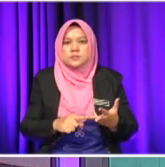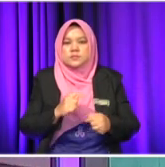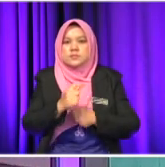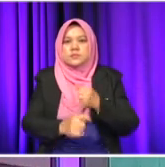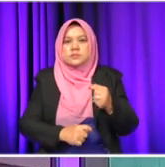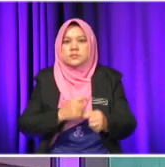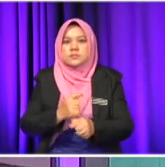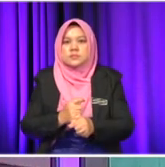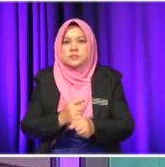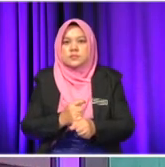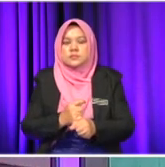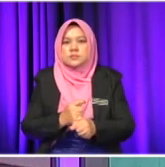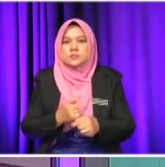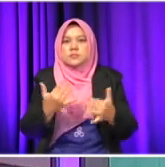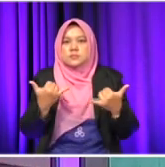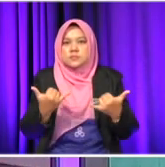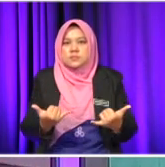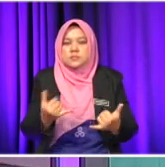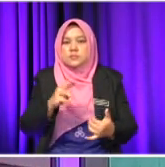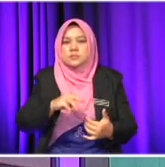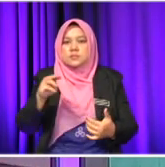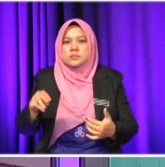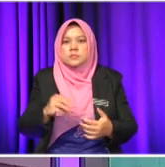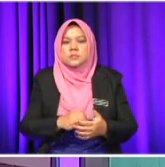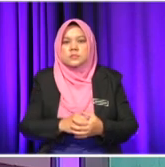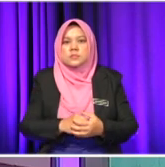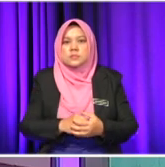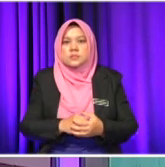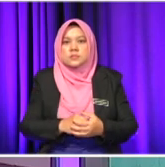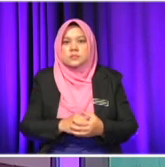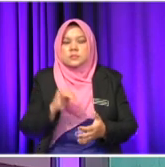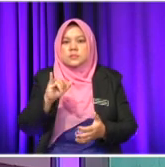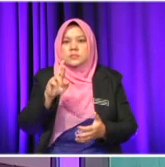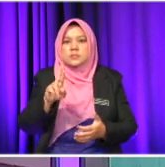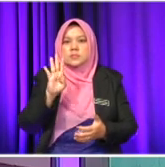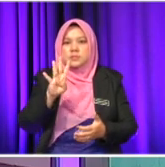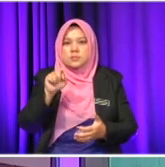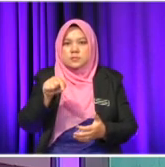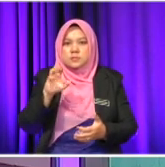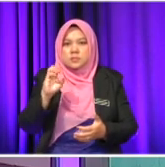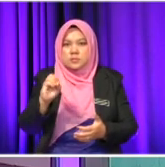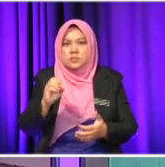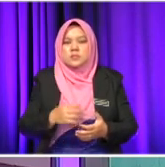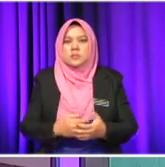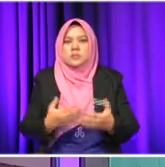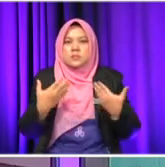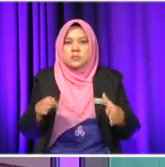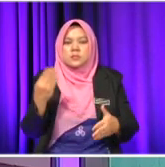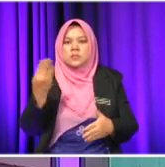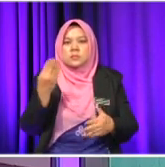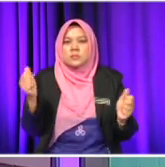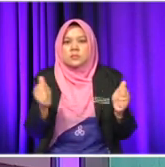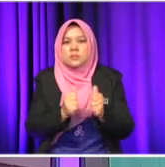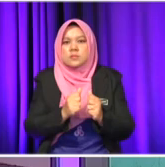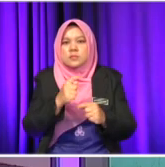kamu sekarang budak-budak oke murid Zero so Memang udah terikat udah biasa dengan teknologi